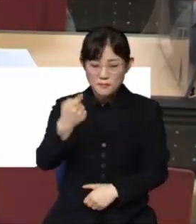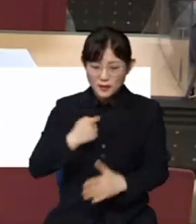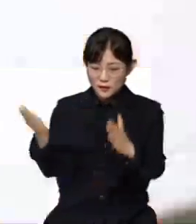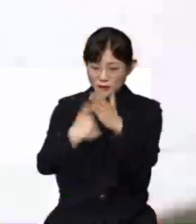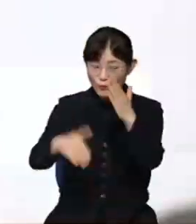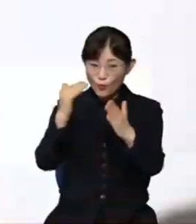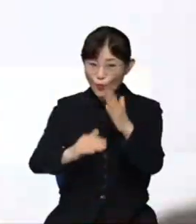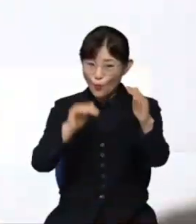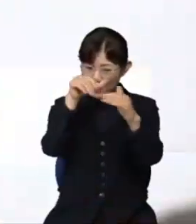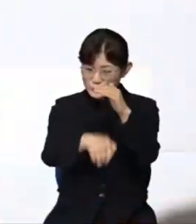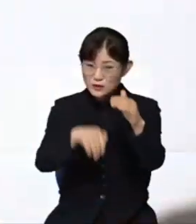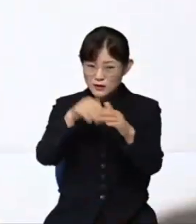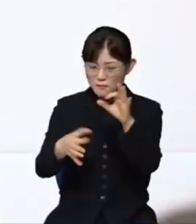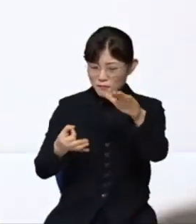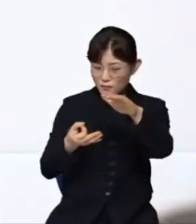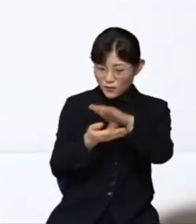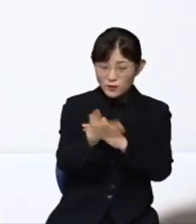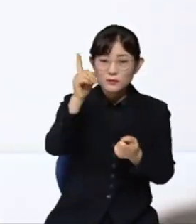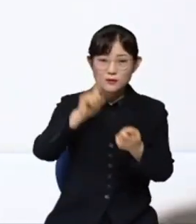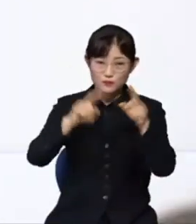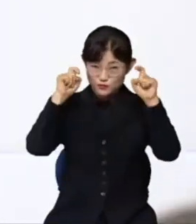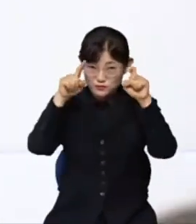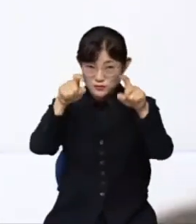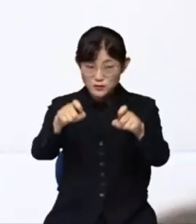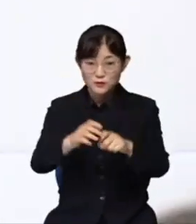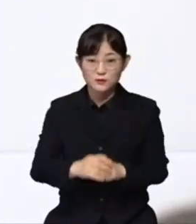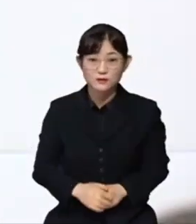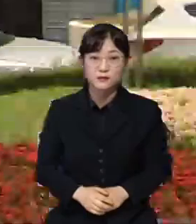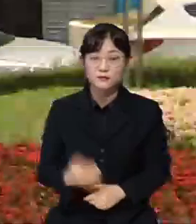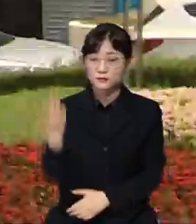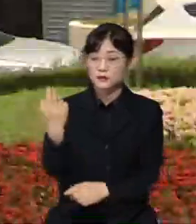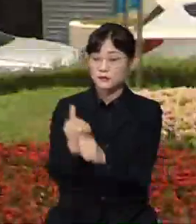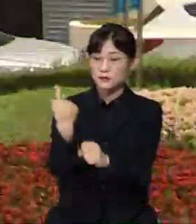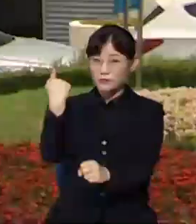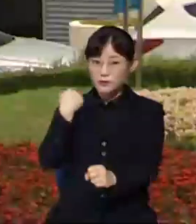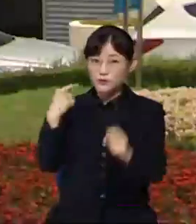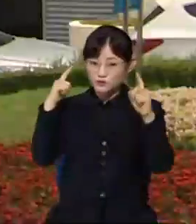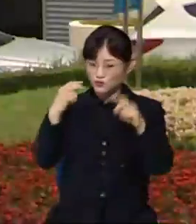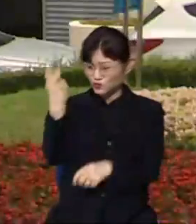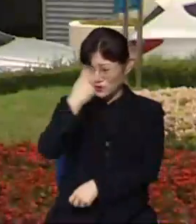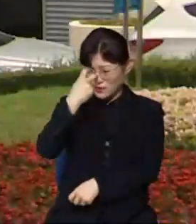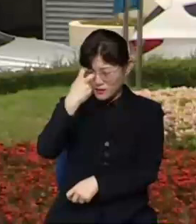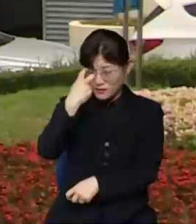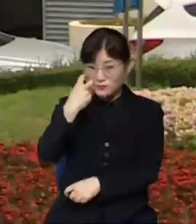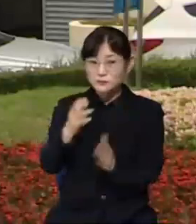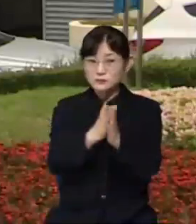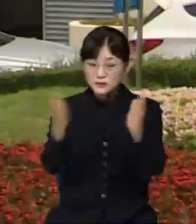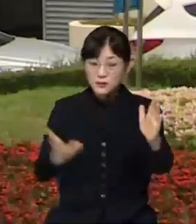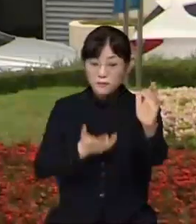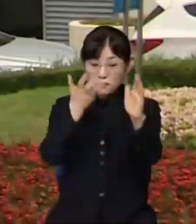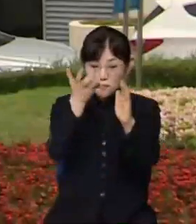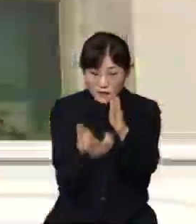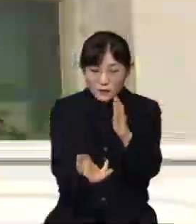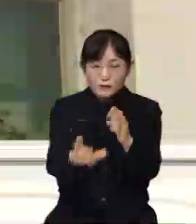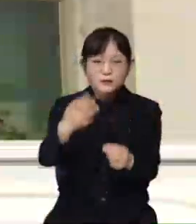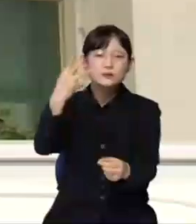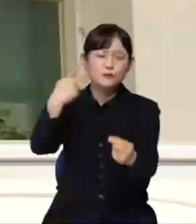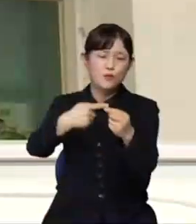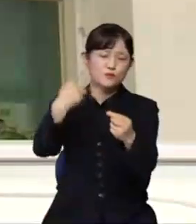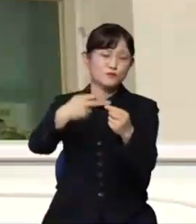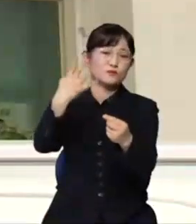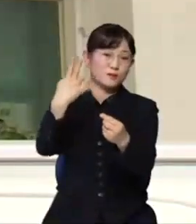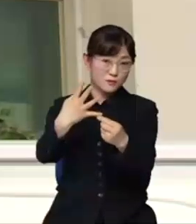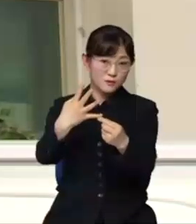관급공사 뇌물수수 의혹에 대한 수사입니다. 지난해 수사 착수 이후 무안군청을 대상으로 한 압수수색은 모두 4차례